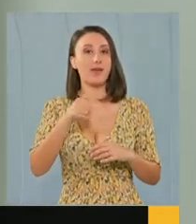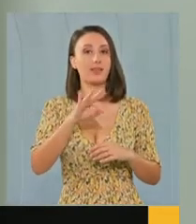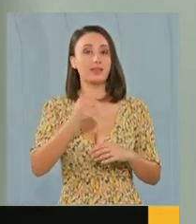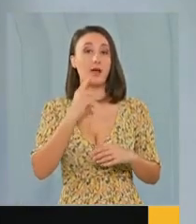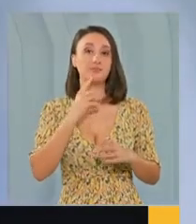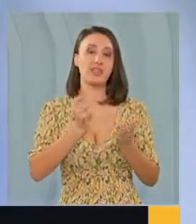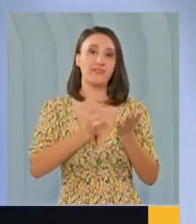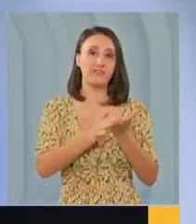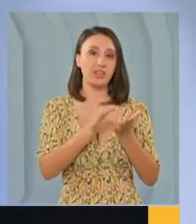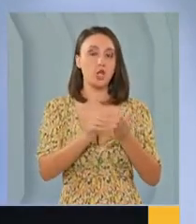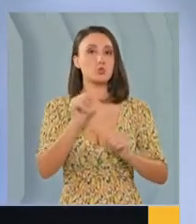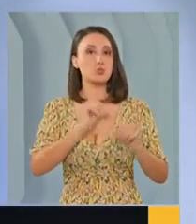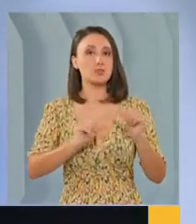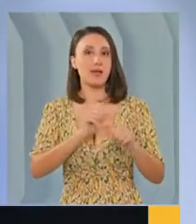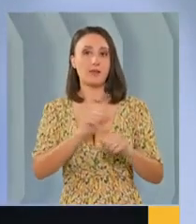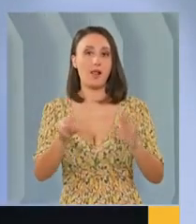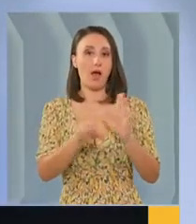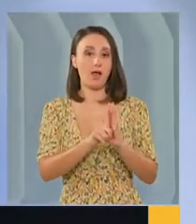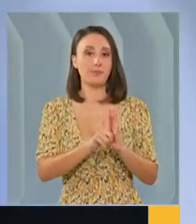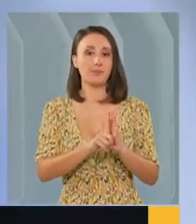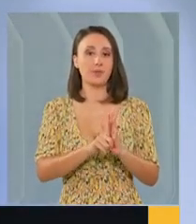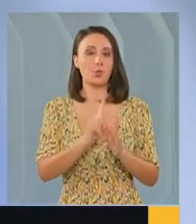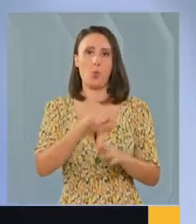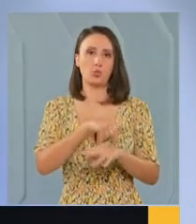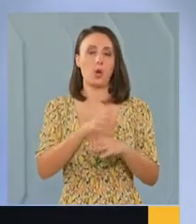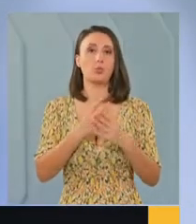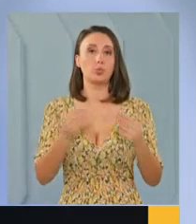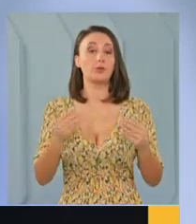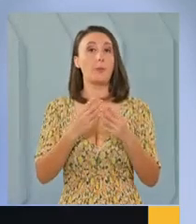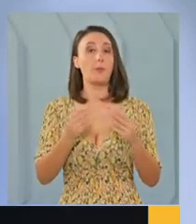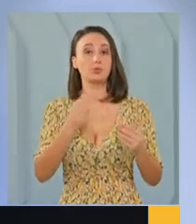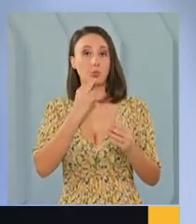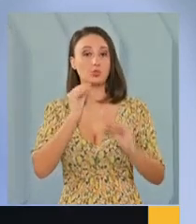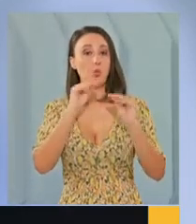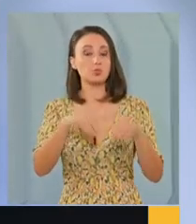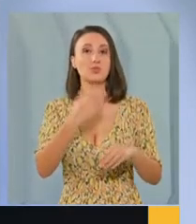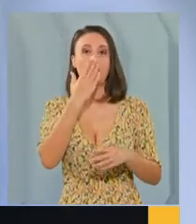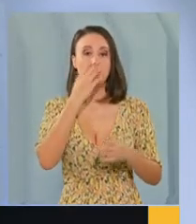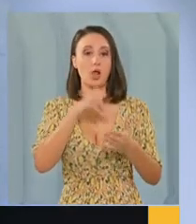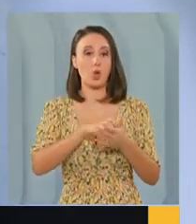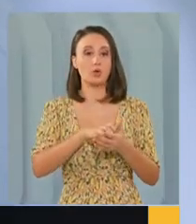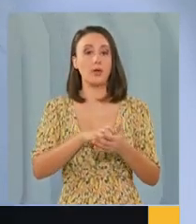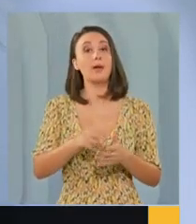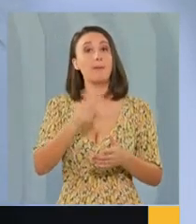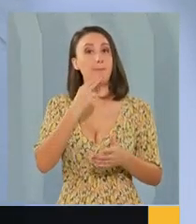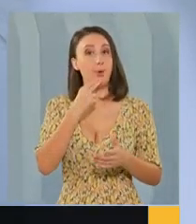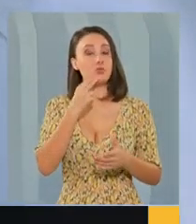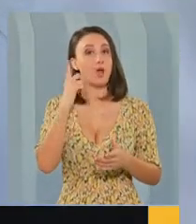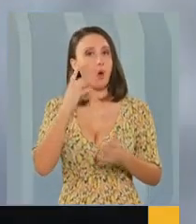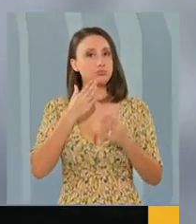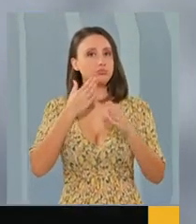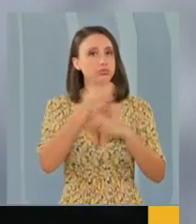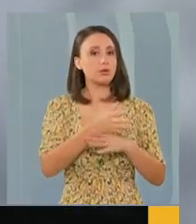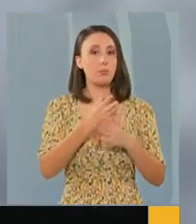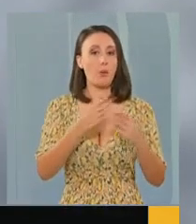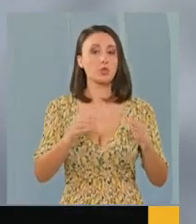se comercializează substanțe ilegale. Nu a durat mult, iar mai mulți polițiști s-au deplasat la fața locului. Agenții de poliție au descins